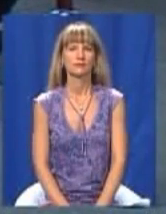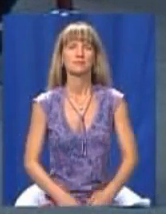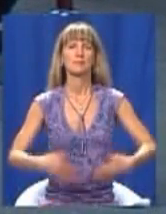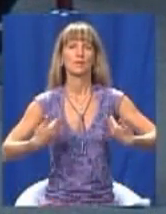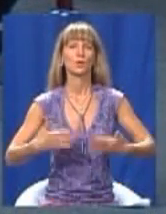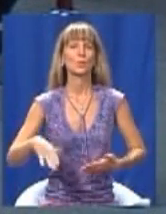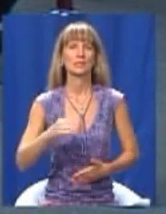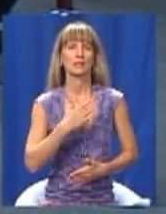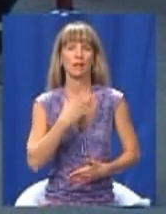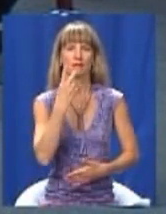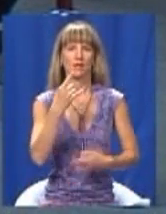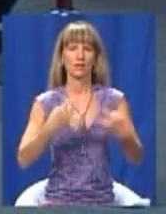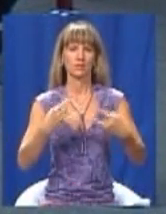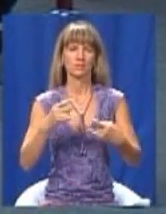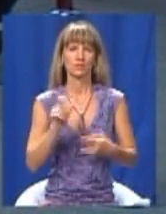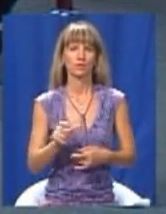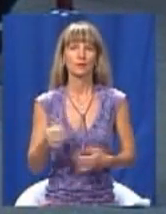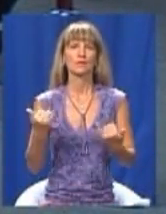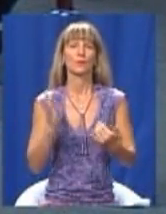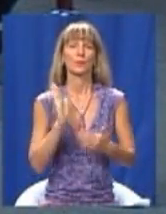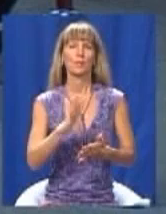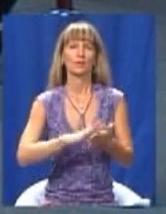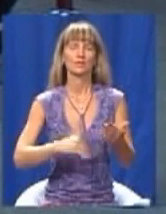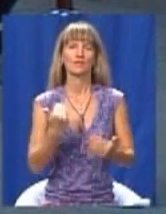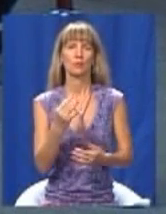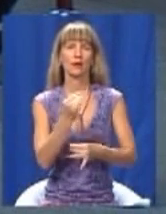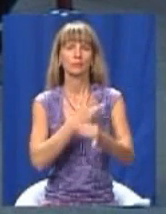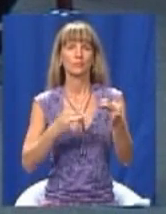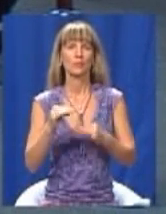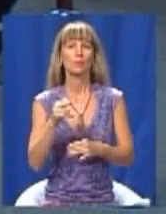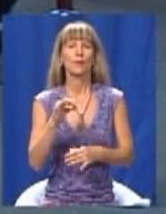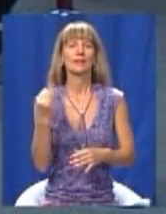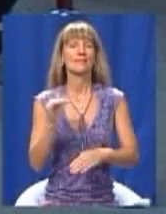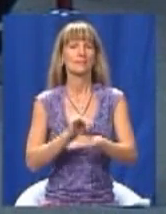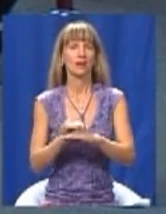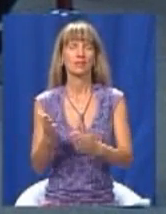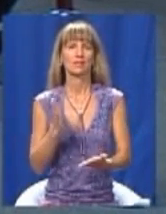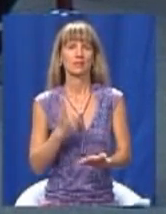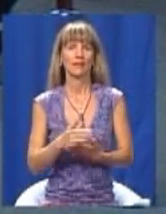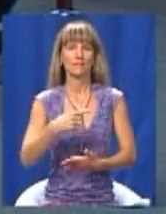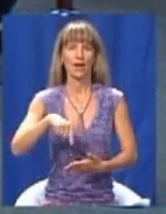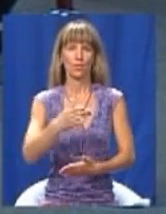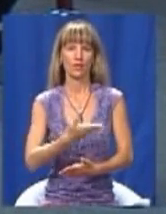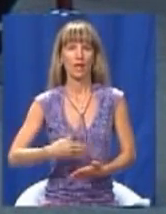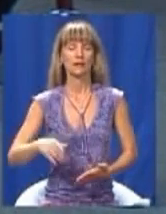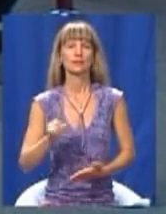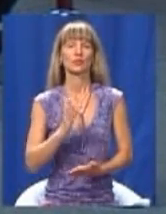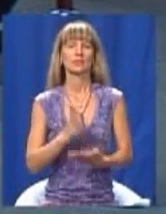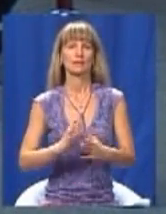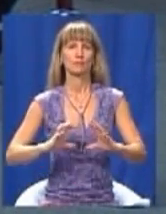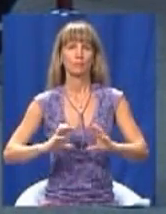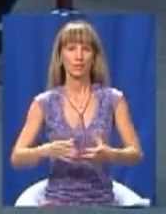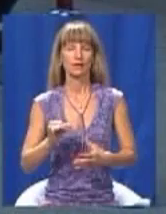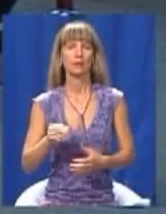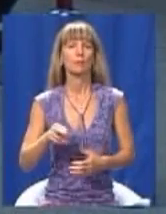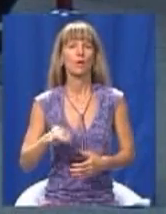Привіт усім нашим ТВ-глядачам. Сьогодні будемо продовжувати з вами говорити про цікаві факти, які є навколо нас, взагалі, що відбувається у світі і